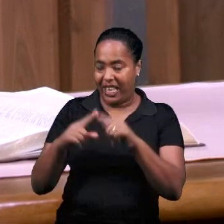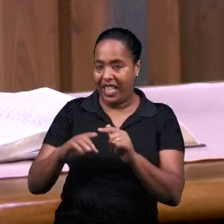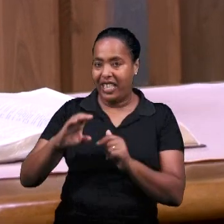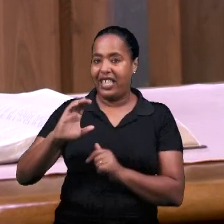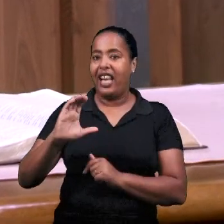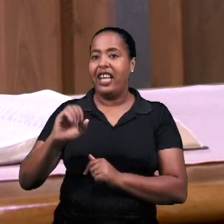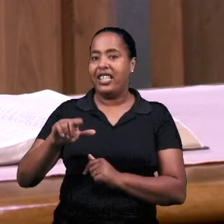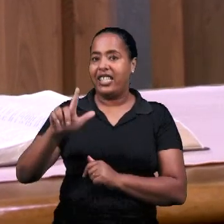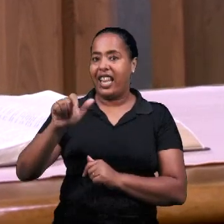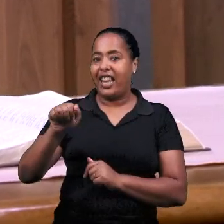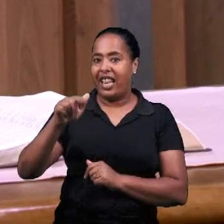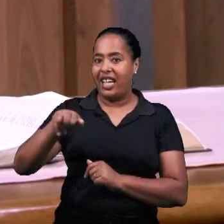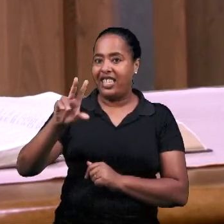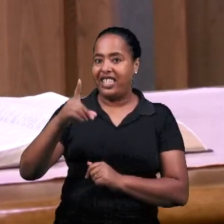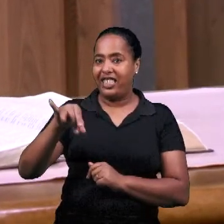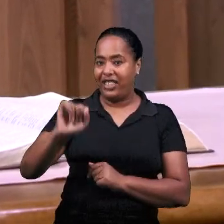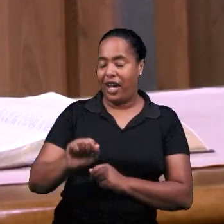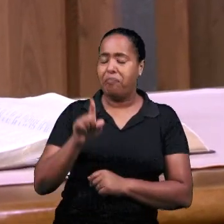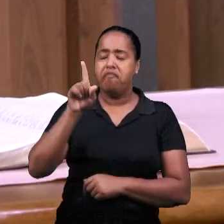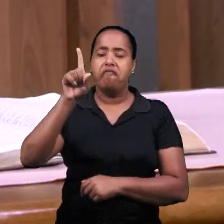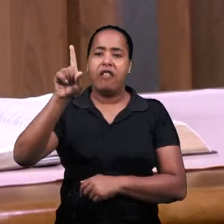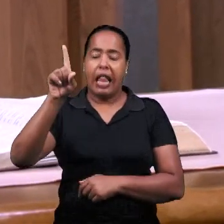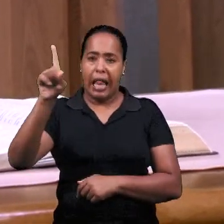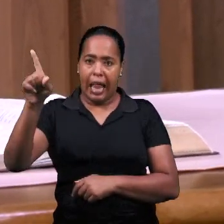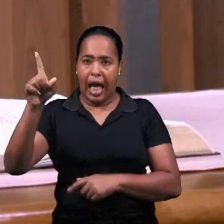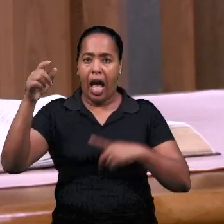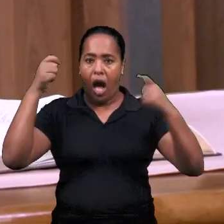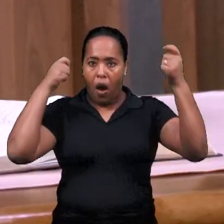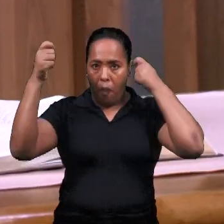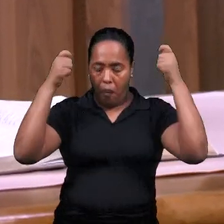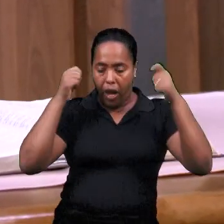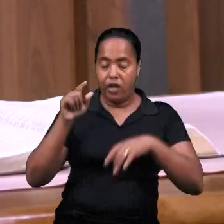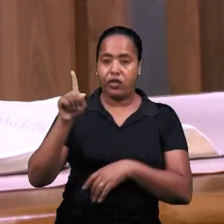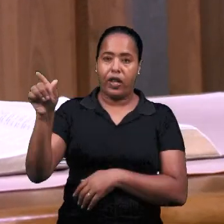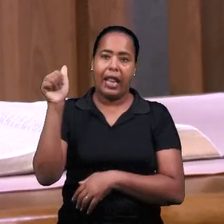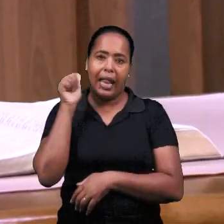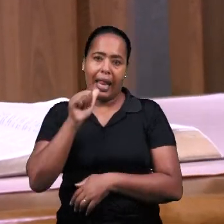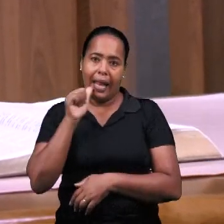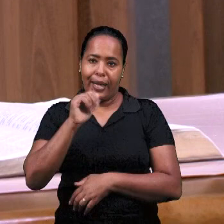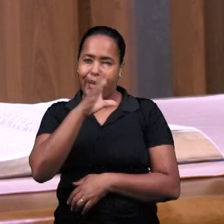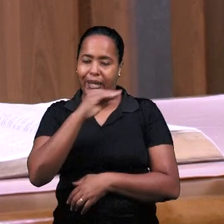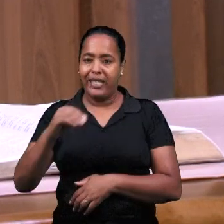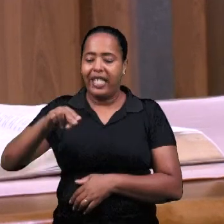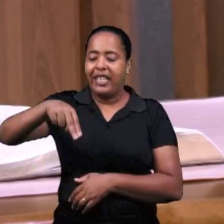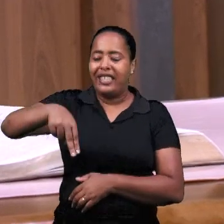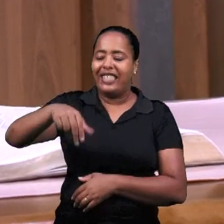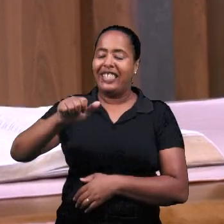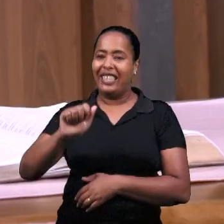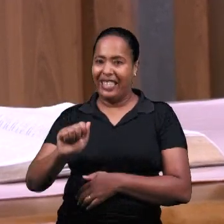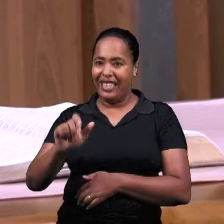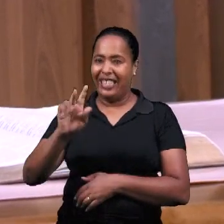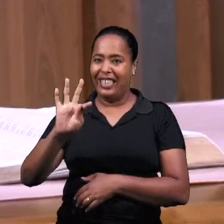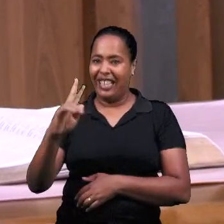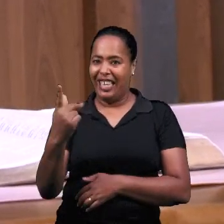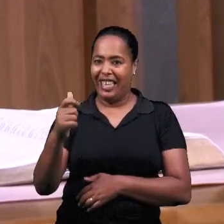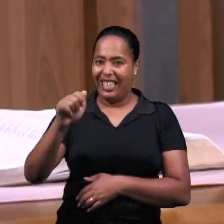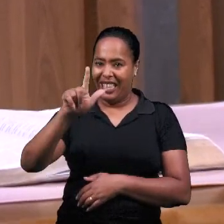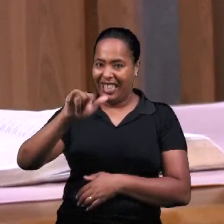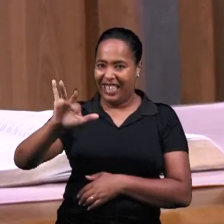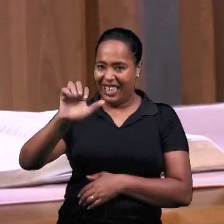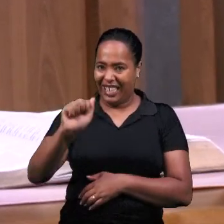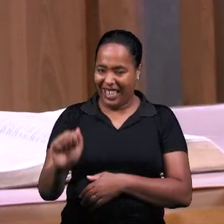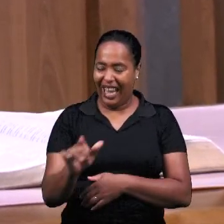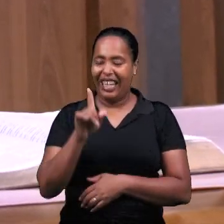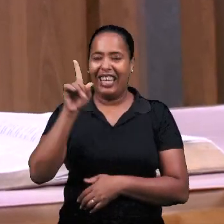Et après, on part au Mexique. Une adolescente va participer, Natalia Lopez. Elle est de la